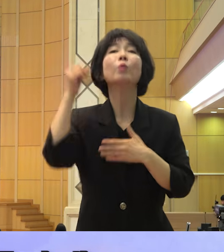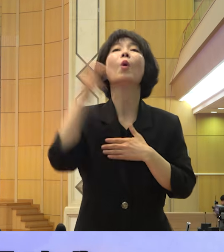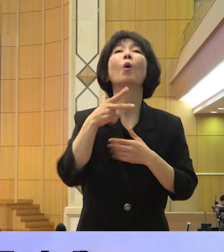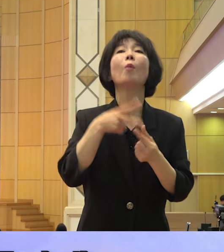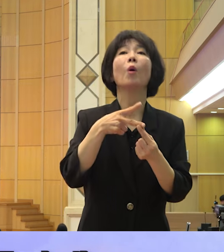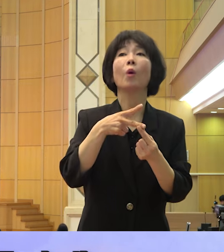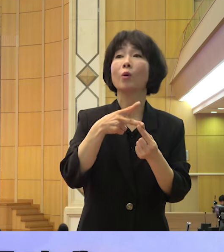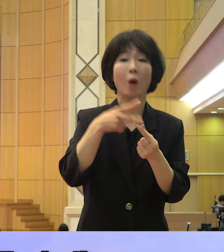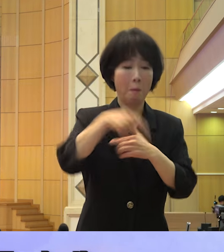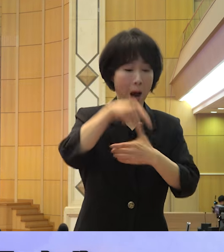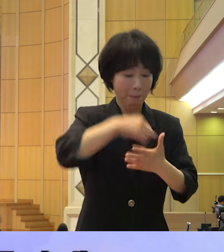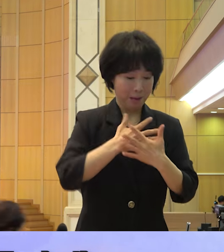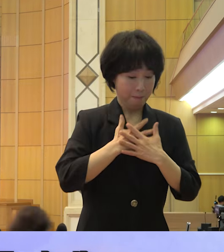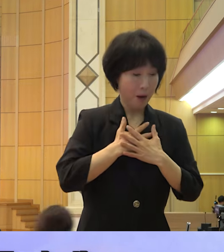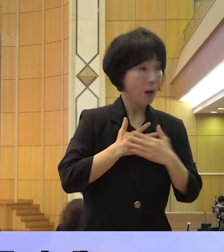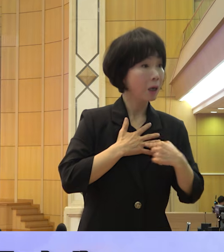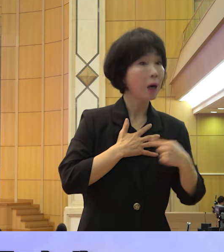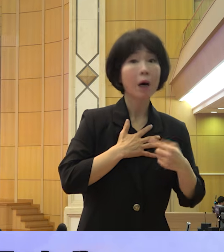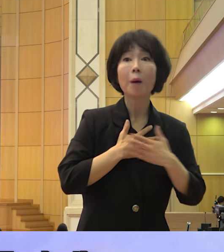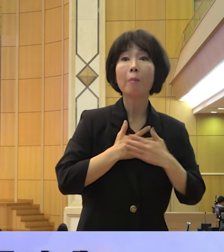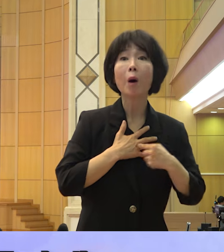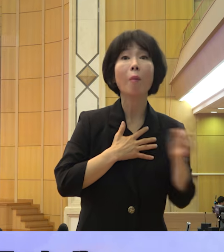그리고 가슴에 손을 얹으셔서